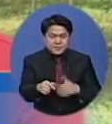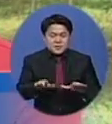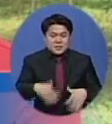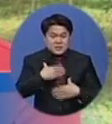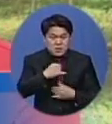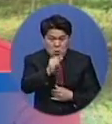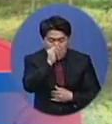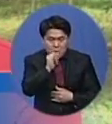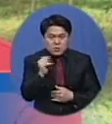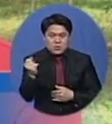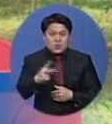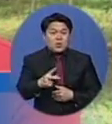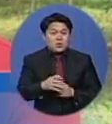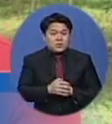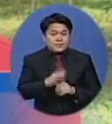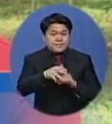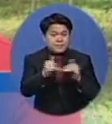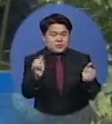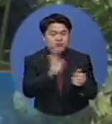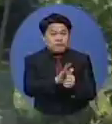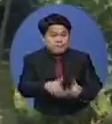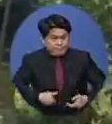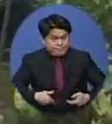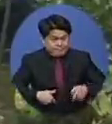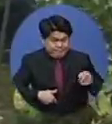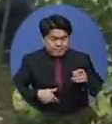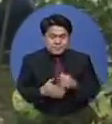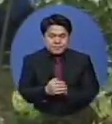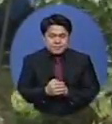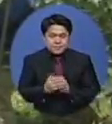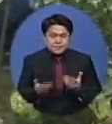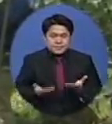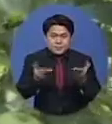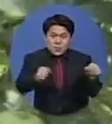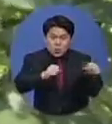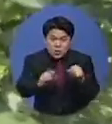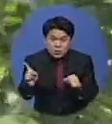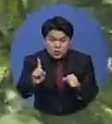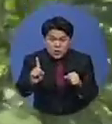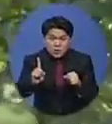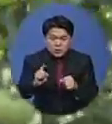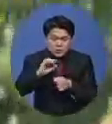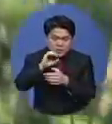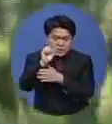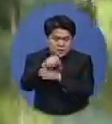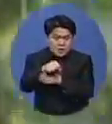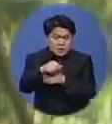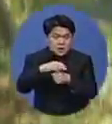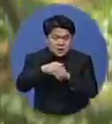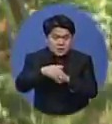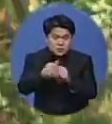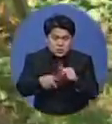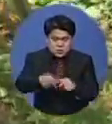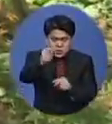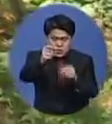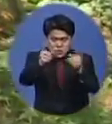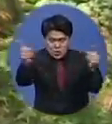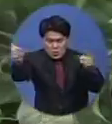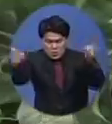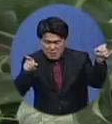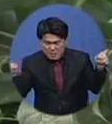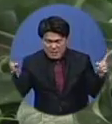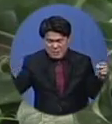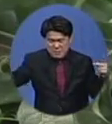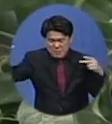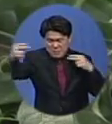안전하고 국민들에게는 우리 도움의 손길이 필요하다. 이날 봉사활동은 사과나무 기둥 옆으로 난 곁가지들을